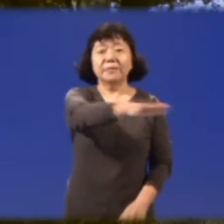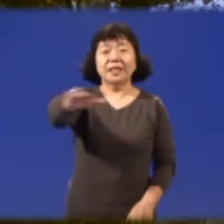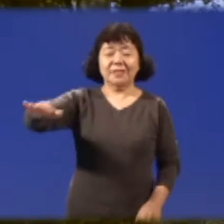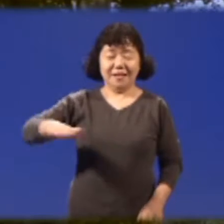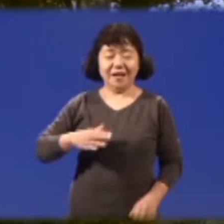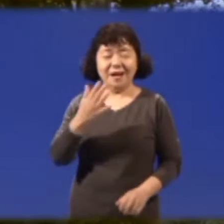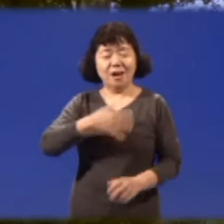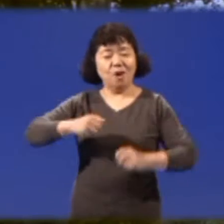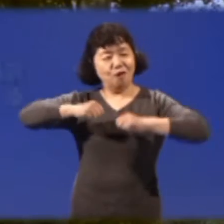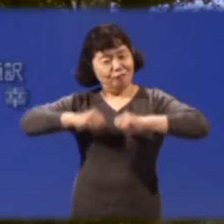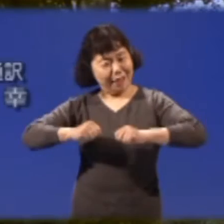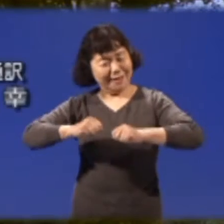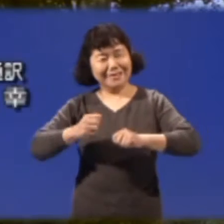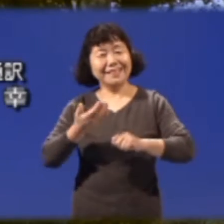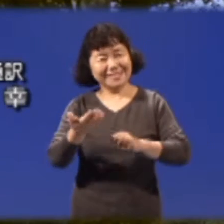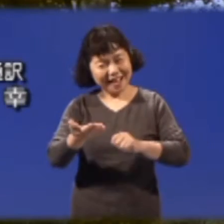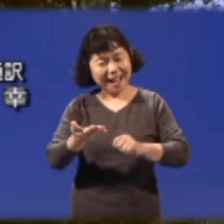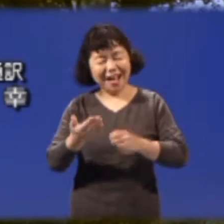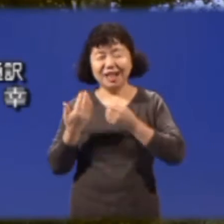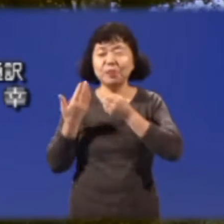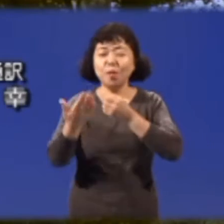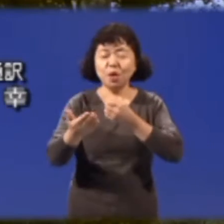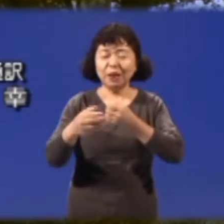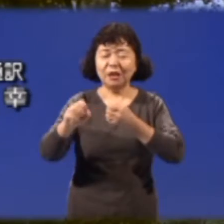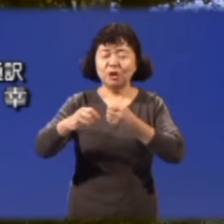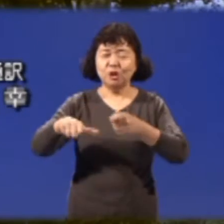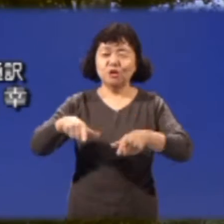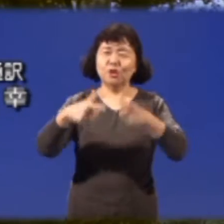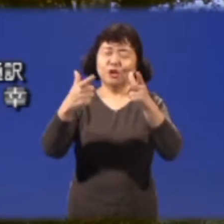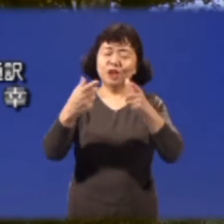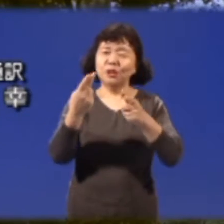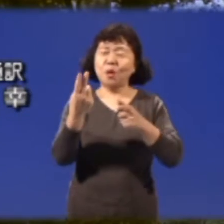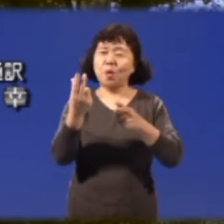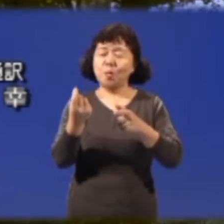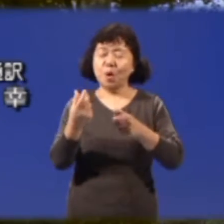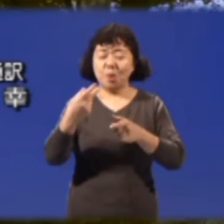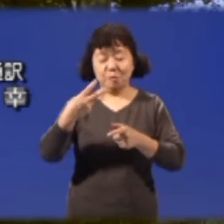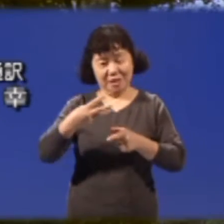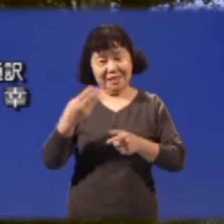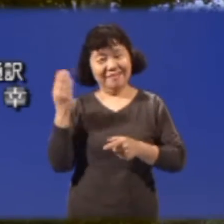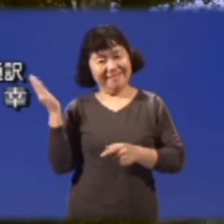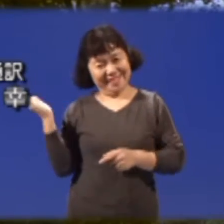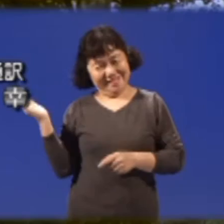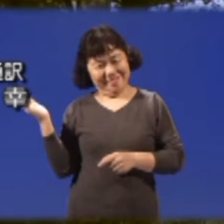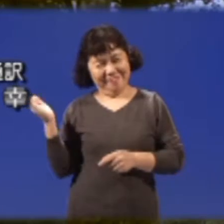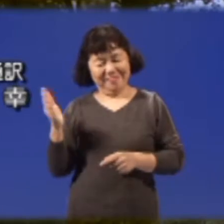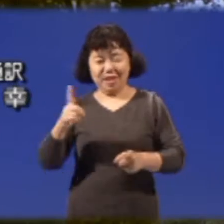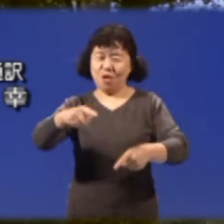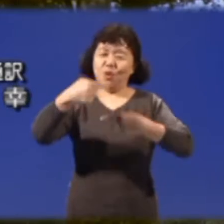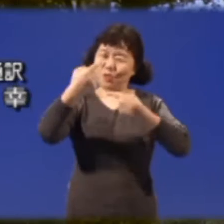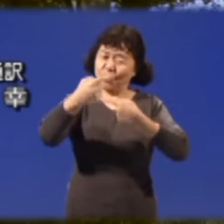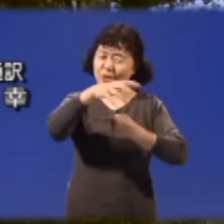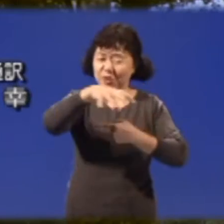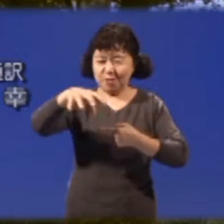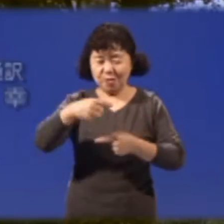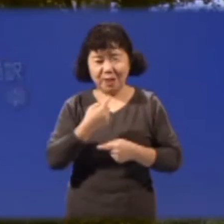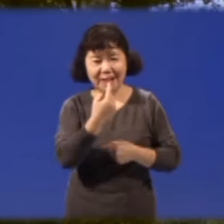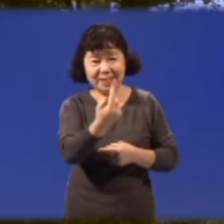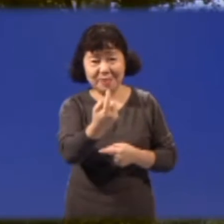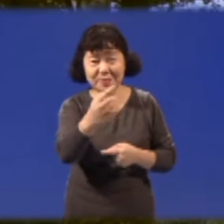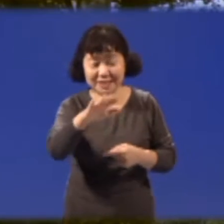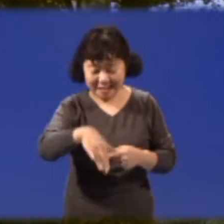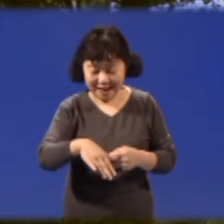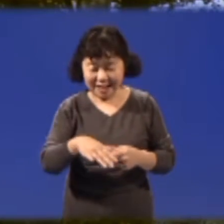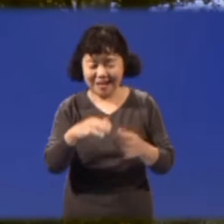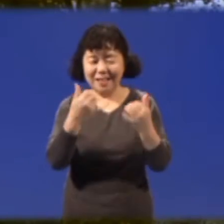皆さんお元気ですか。市民リポーターの鈴木智美です。お正月はどこかへ行きましたか。この時期